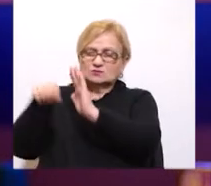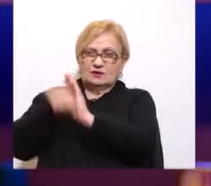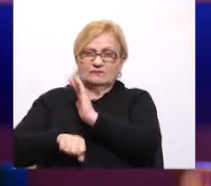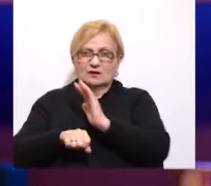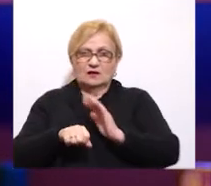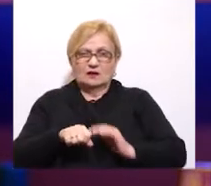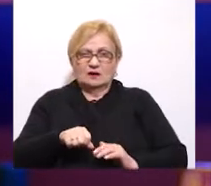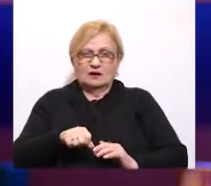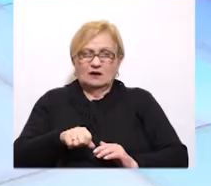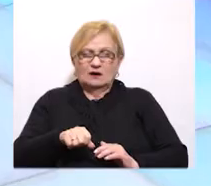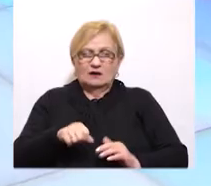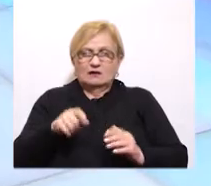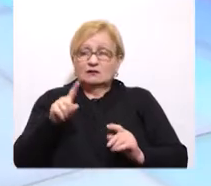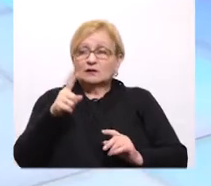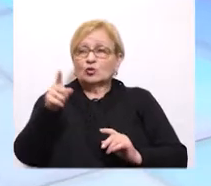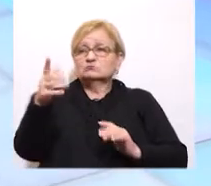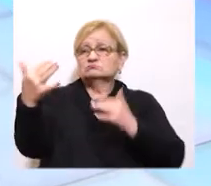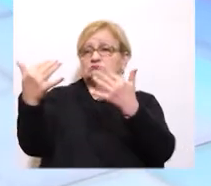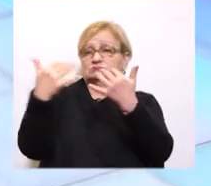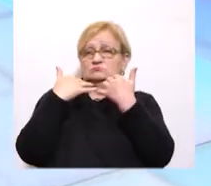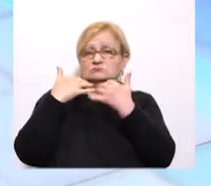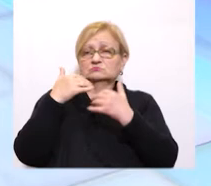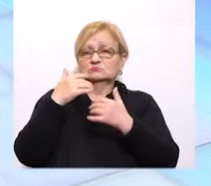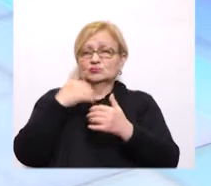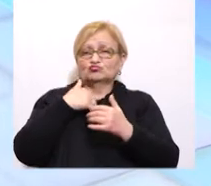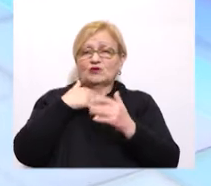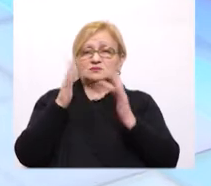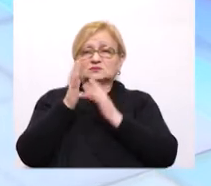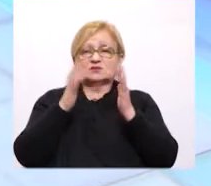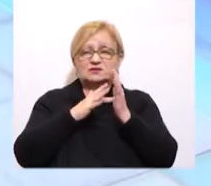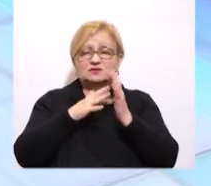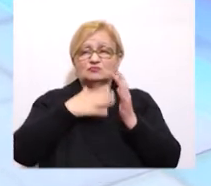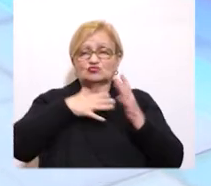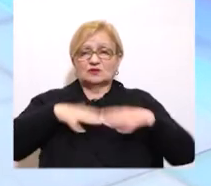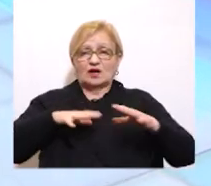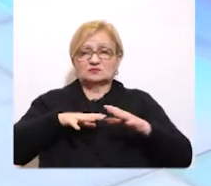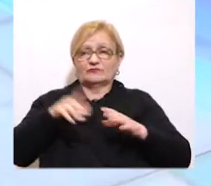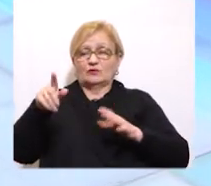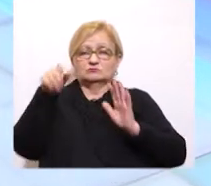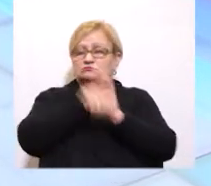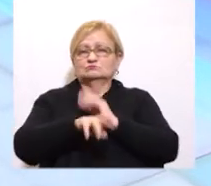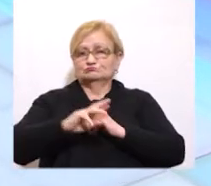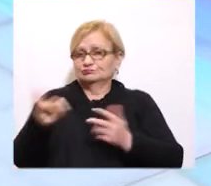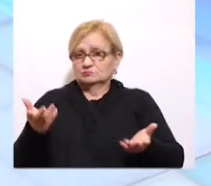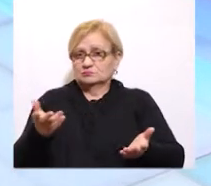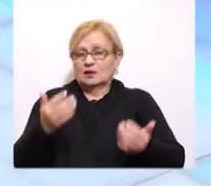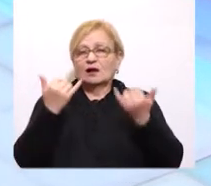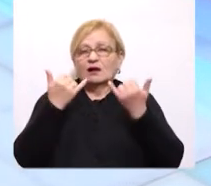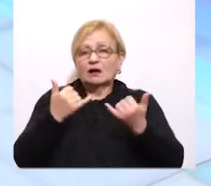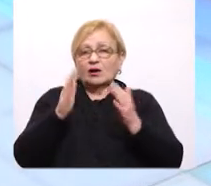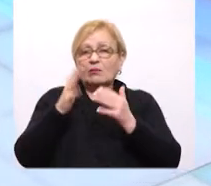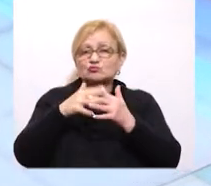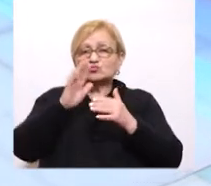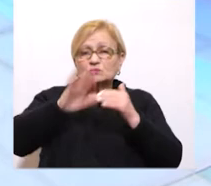ხოცავენ, რადგან ბიზანტიის დამხობით ჩვენს ქვეყანასაც ემუქრებიან, ახლა